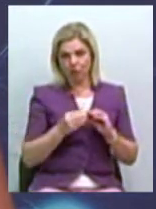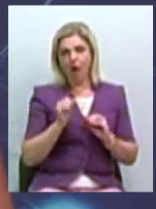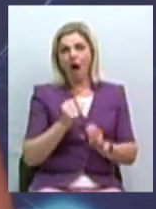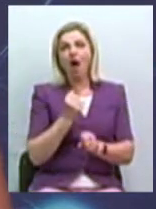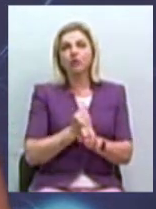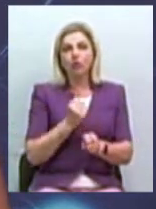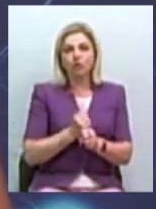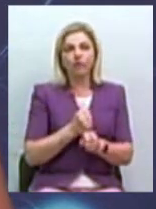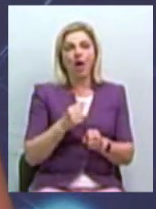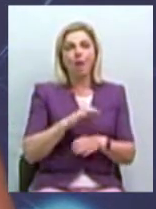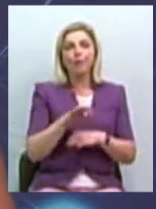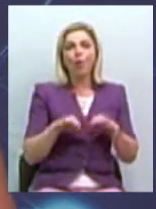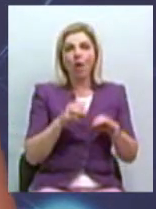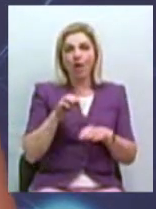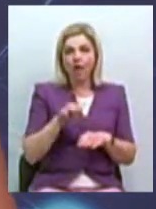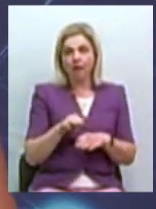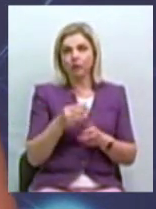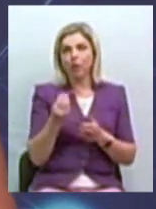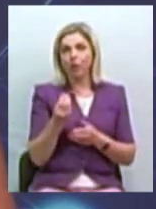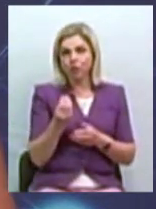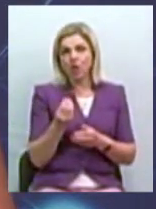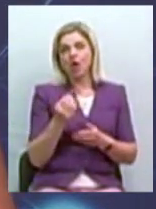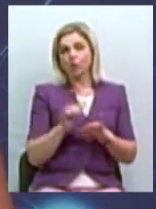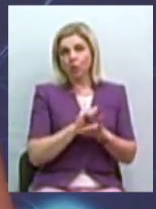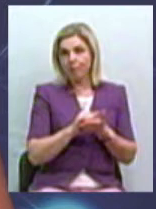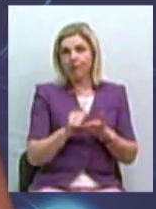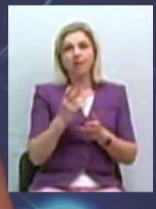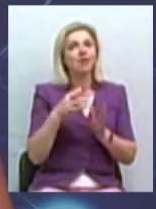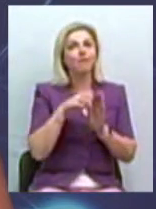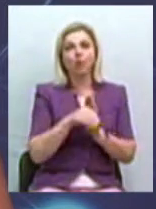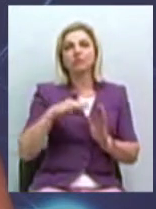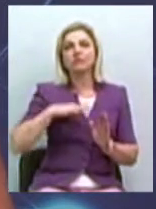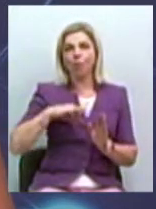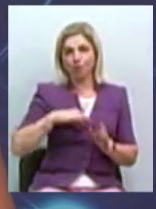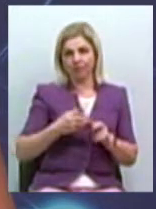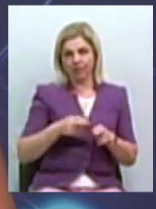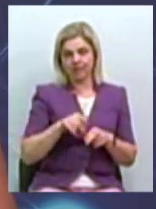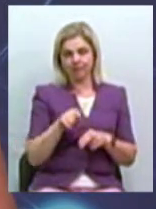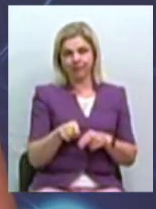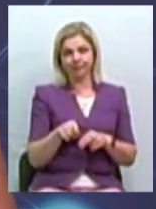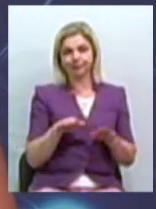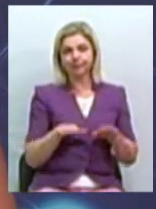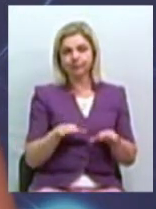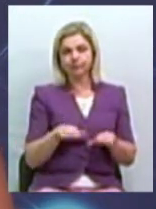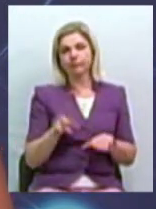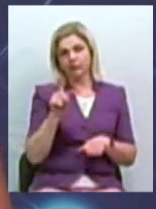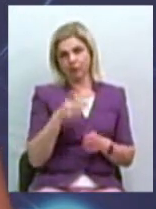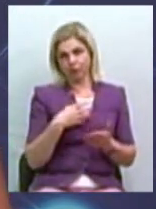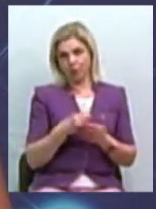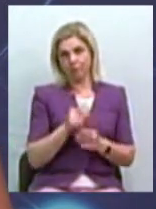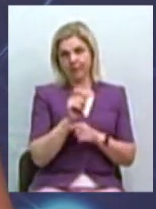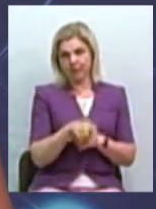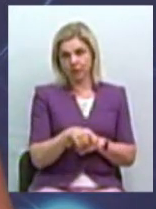проєктно-кошторисної документації, вона не передбачає використання даного об'єкту, да, за своїм